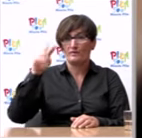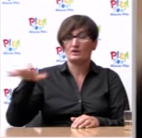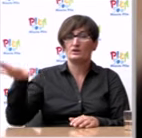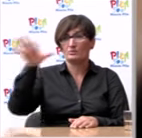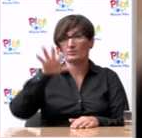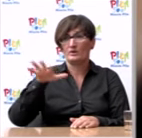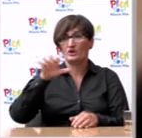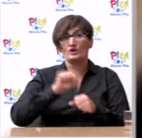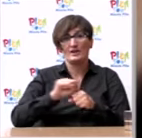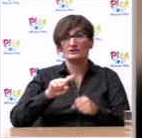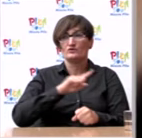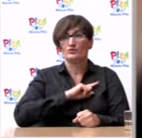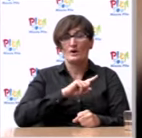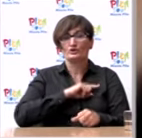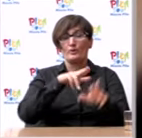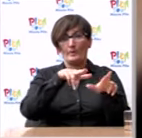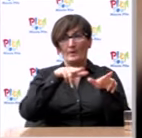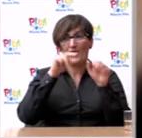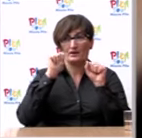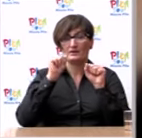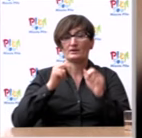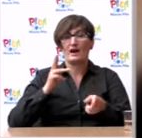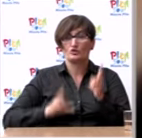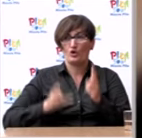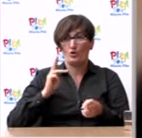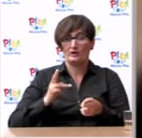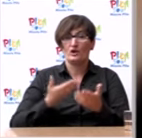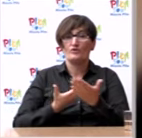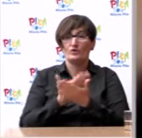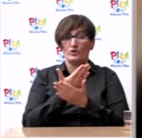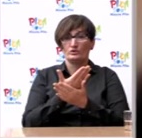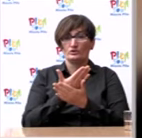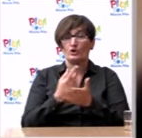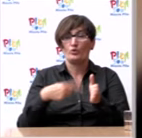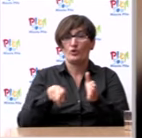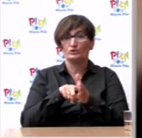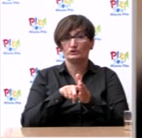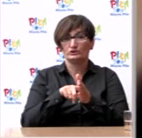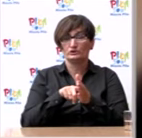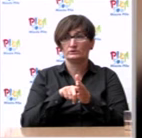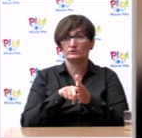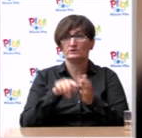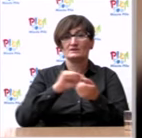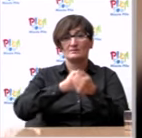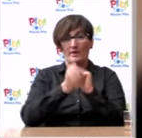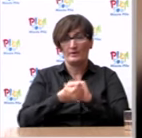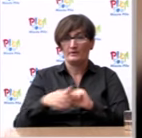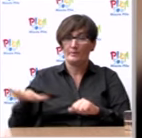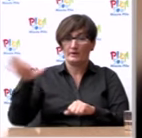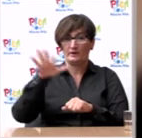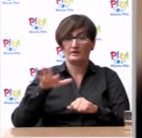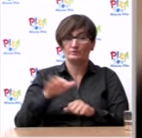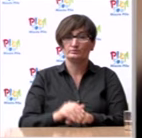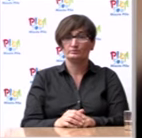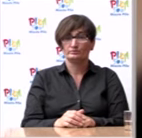jest własnością Nadleśnictwa Kaczory. Wniosek dotyczy przekształcenia tego terenu